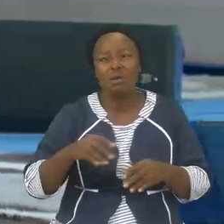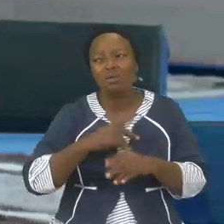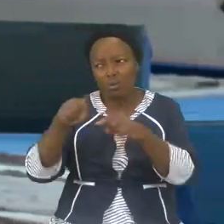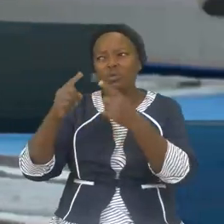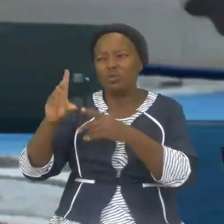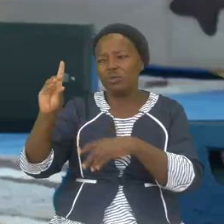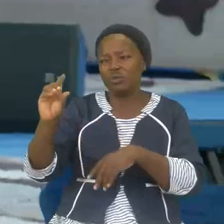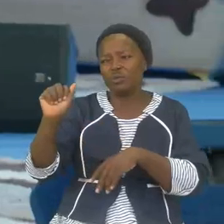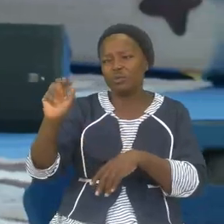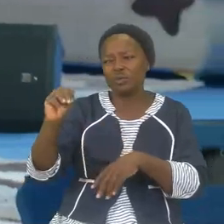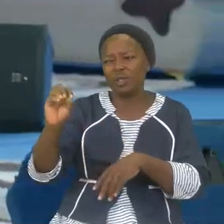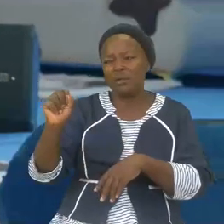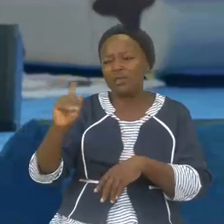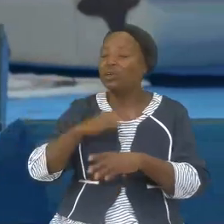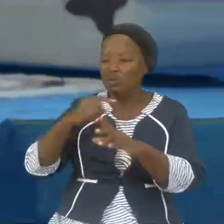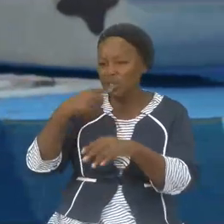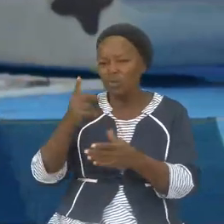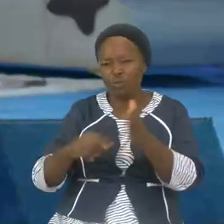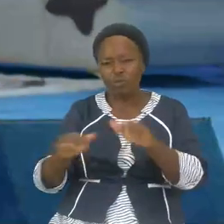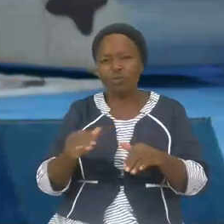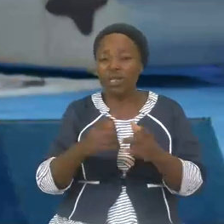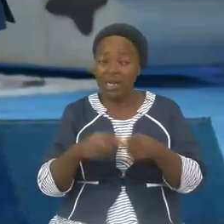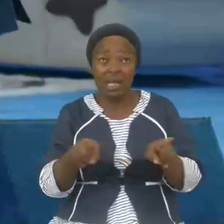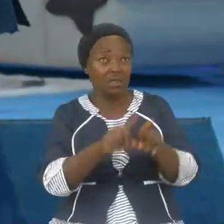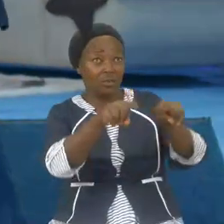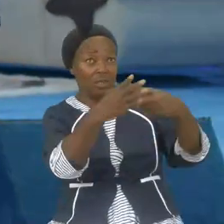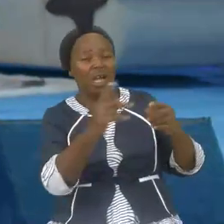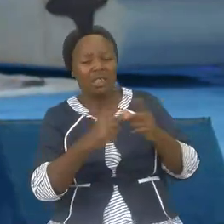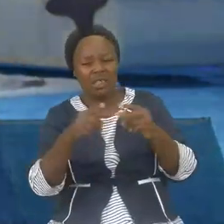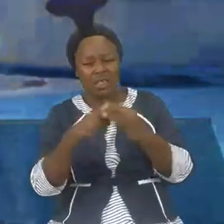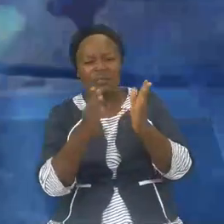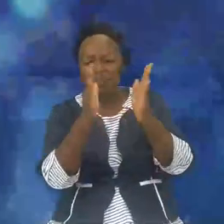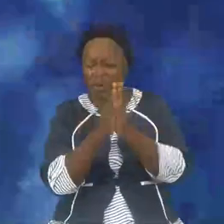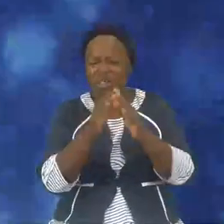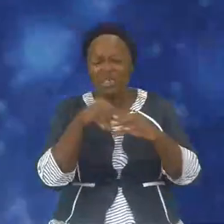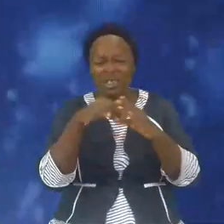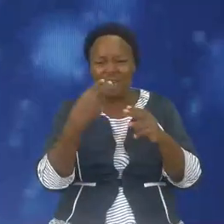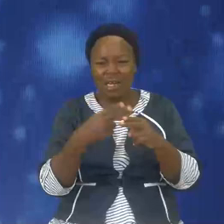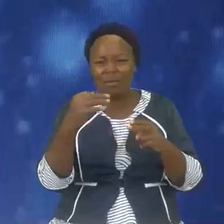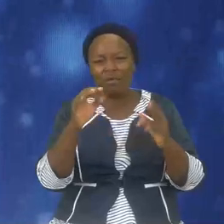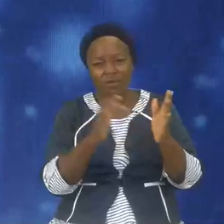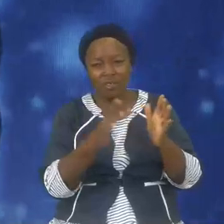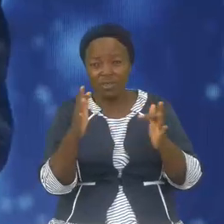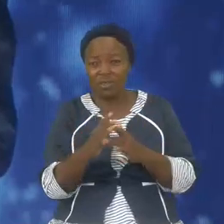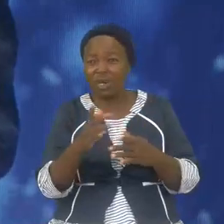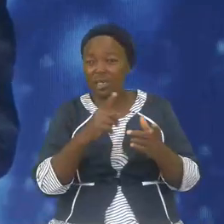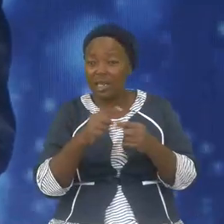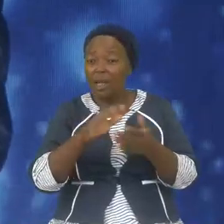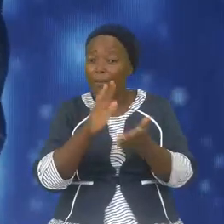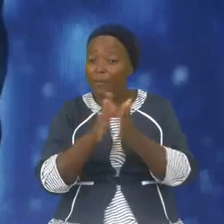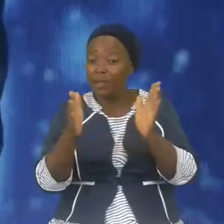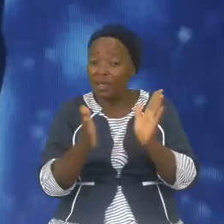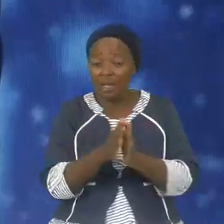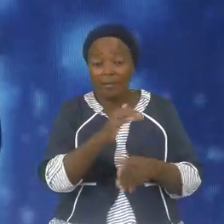sera dit ce que tu dois faire. Et arriver là-bas. Il a prié le Dieu du ciel. Il a prié au nom de Jésus-Christ. Et il